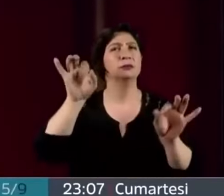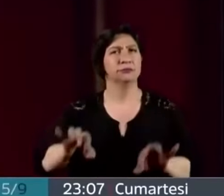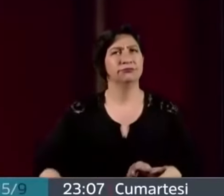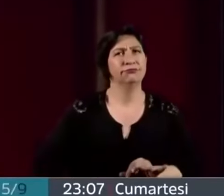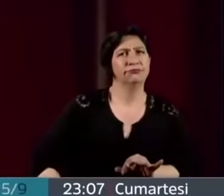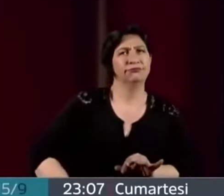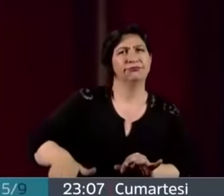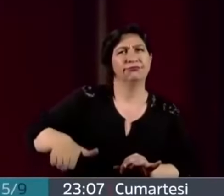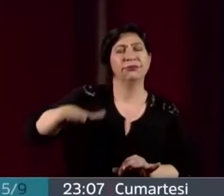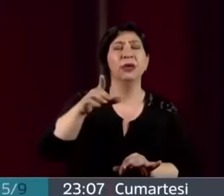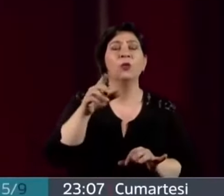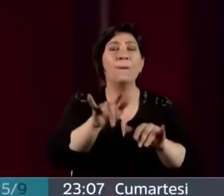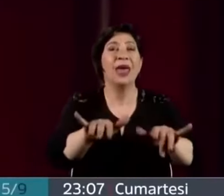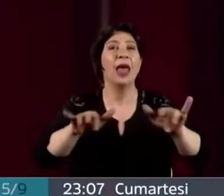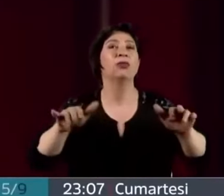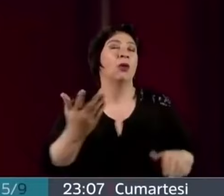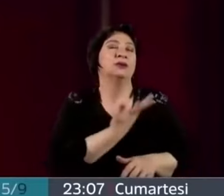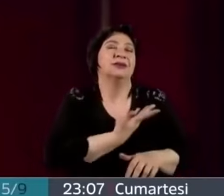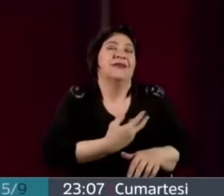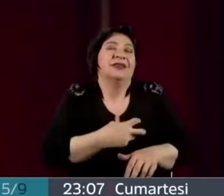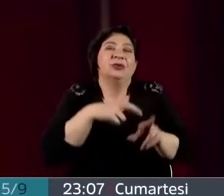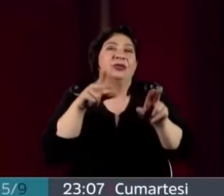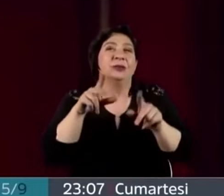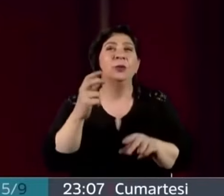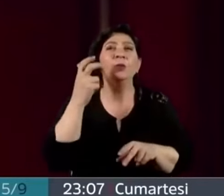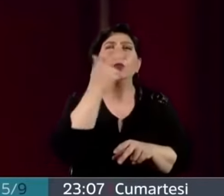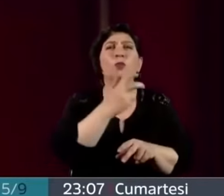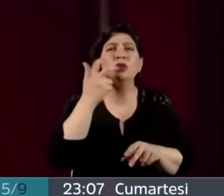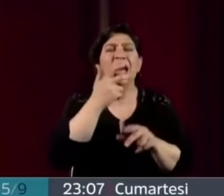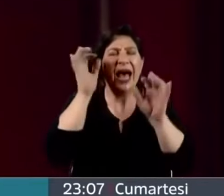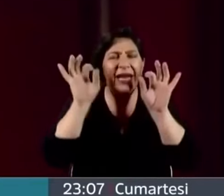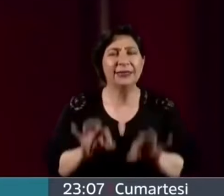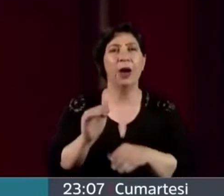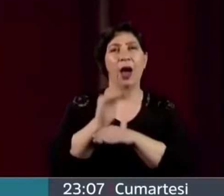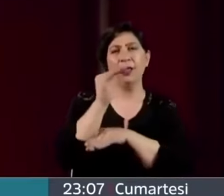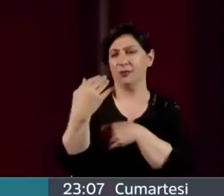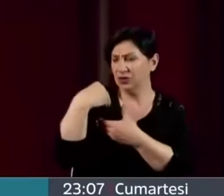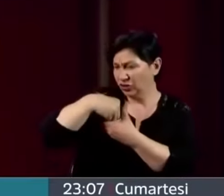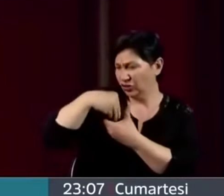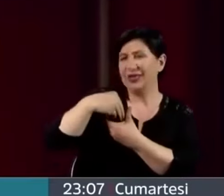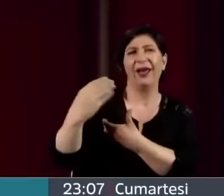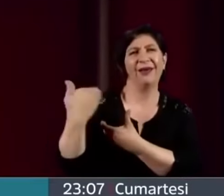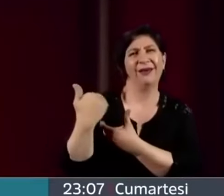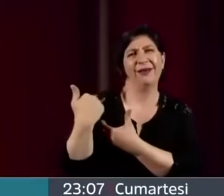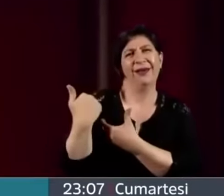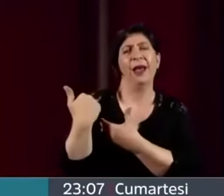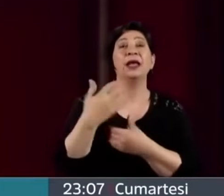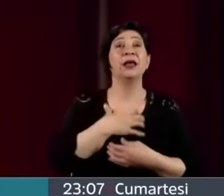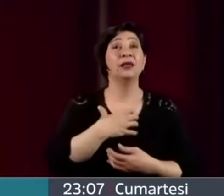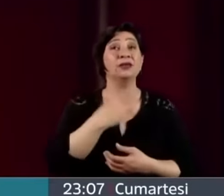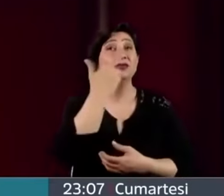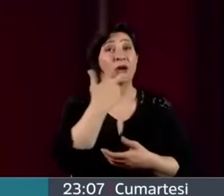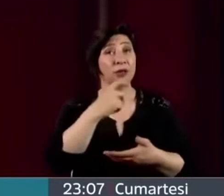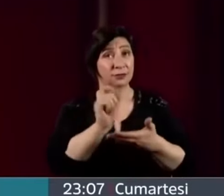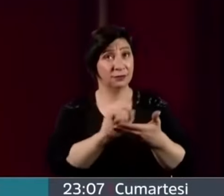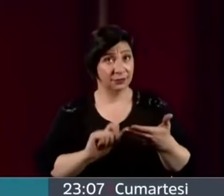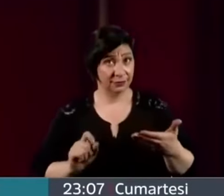başladım bu sevgiyi. Müziğin her zaman hayatımda vardır. Hı-hı. Kendi besteleri de